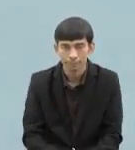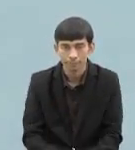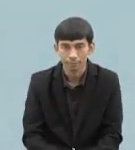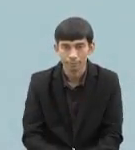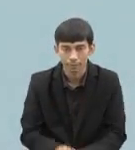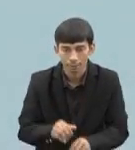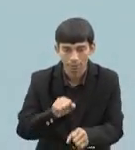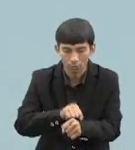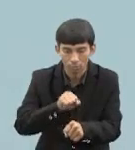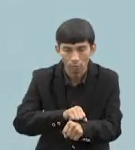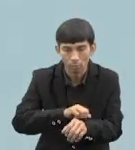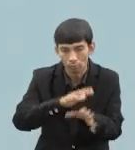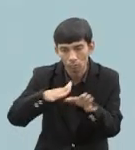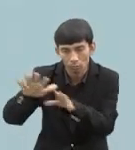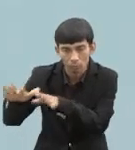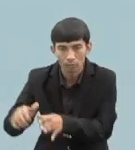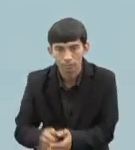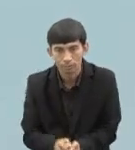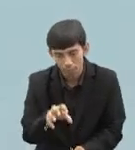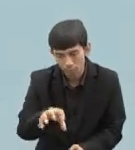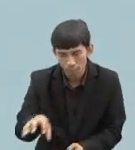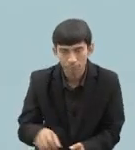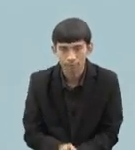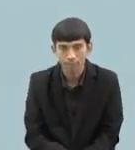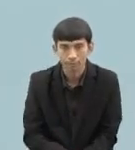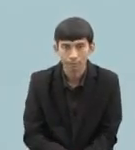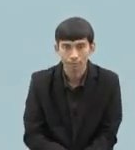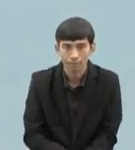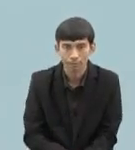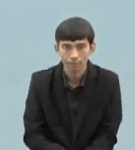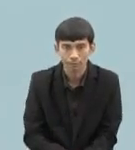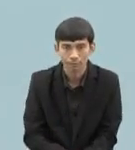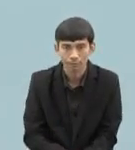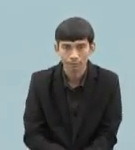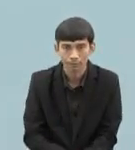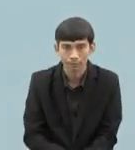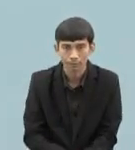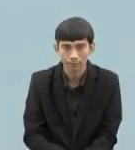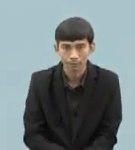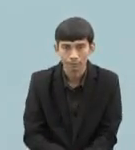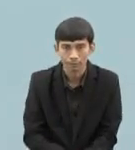phnom. Chà. Đồng bọn cổng riếp đồng bọn prey phnom nè con á.